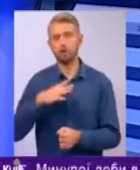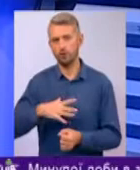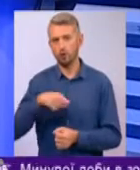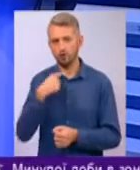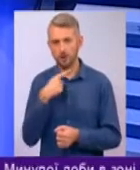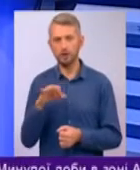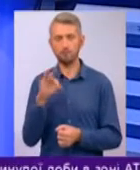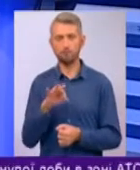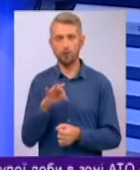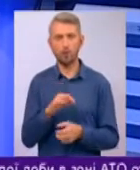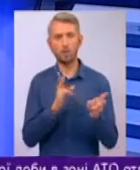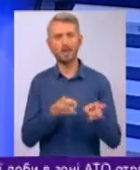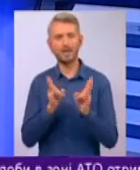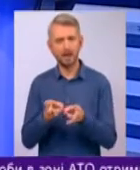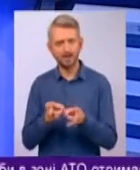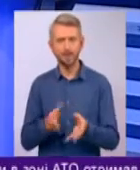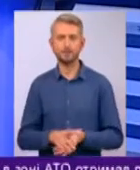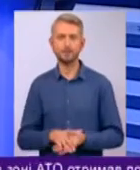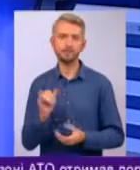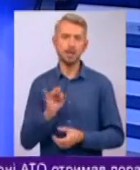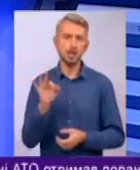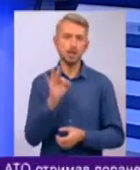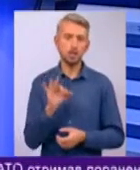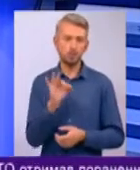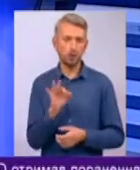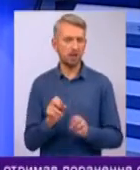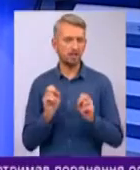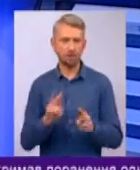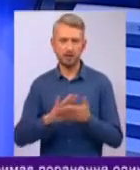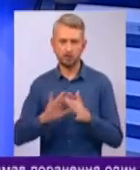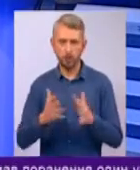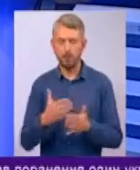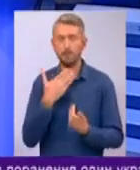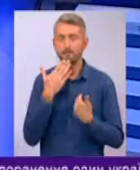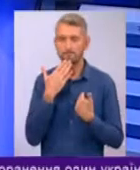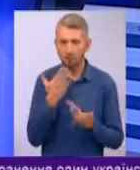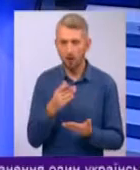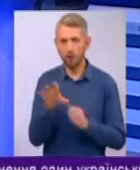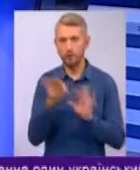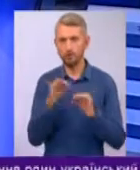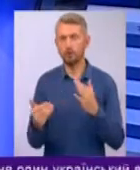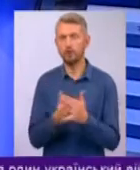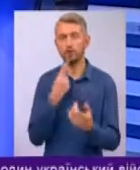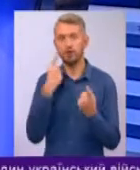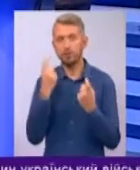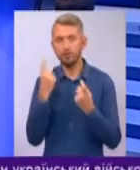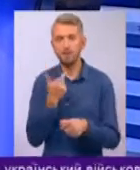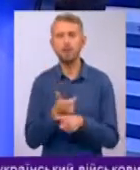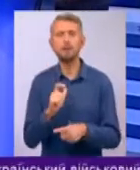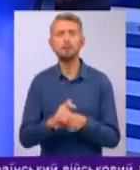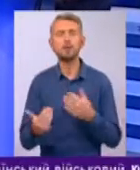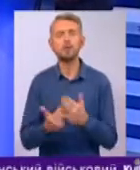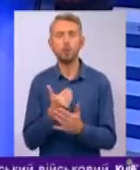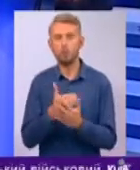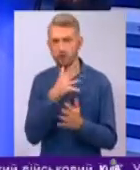на жаль, про і трагедії певним чином, і про надзвичайні ситуації. Олексо, дякую тобі за добірку свіжої інформації. Звичайно, більше новин вже